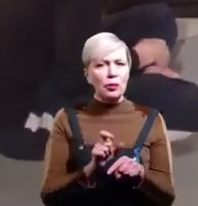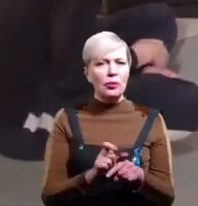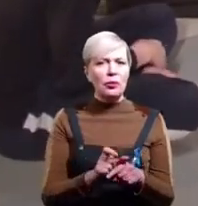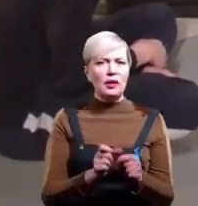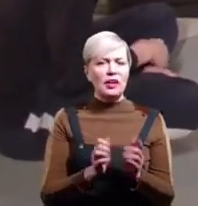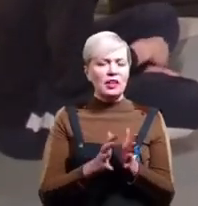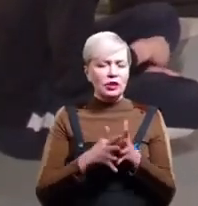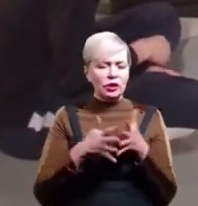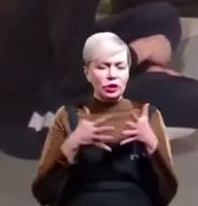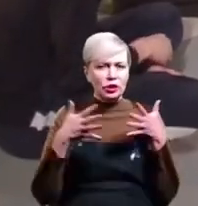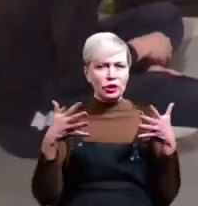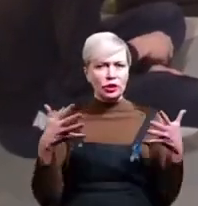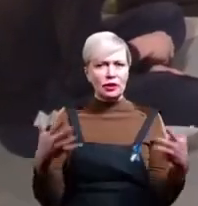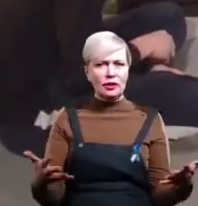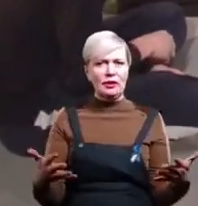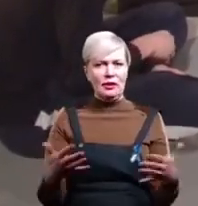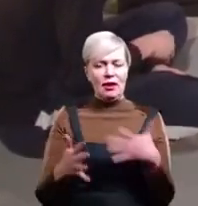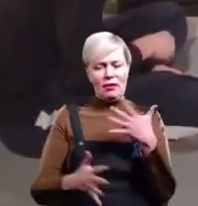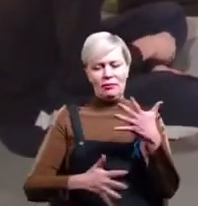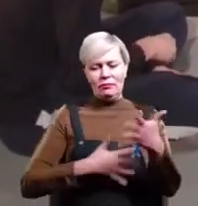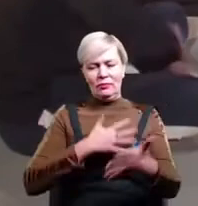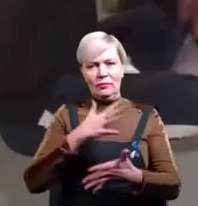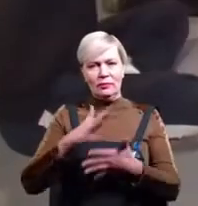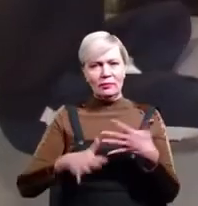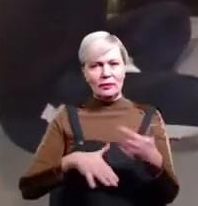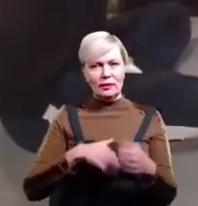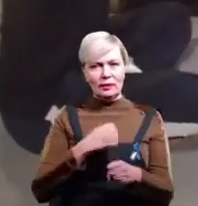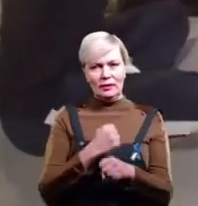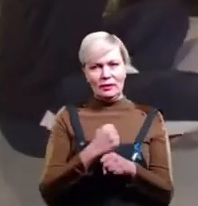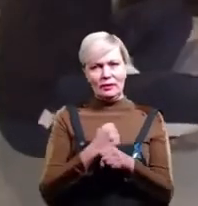шире это все сделать движение.